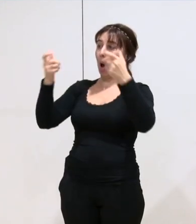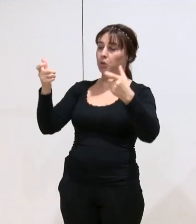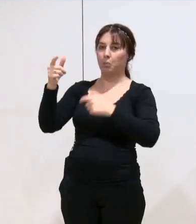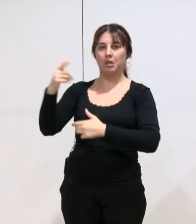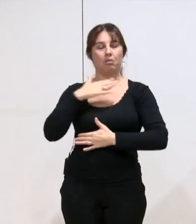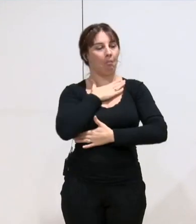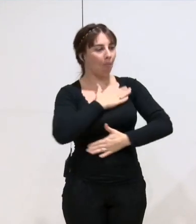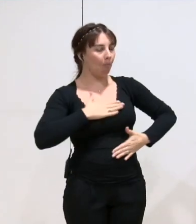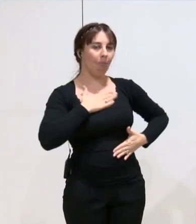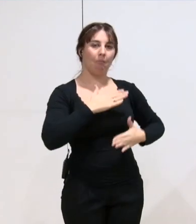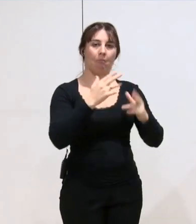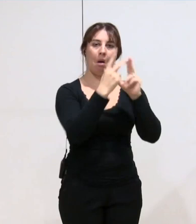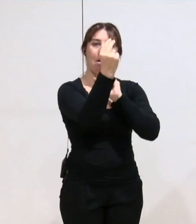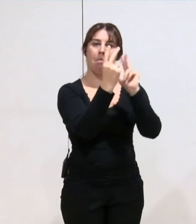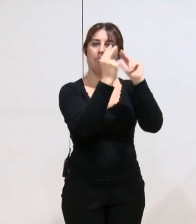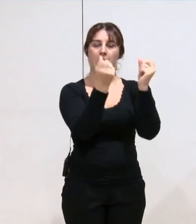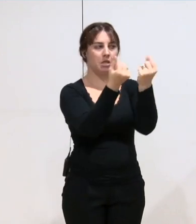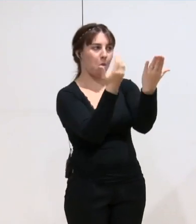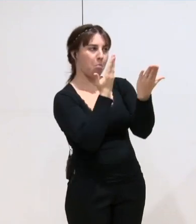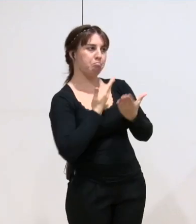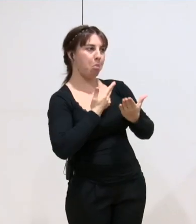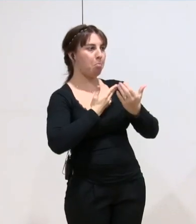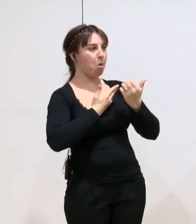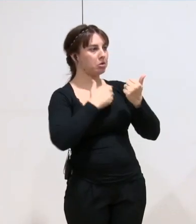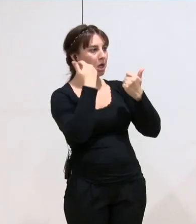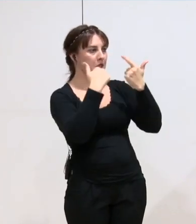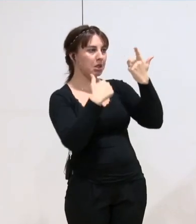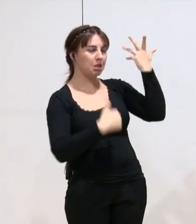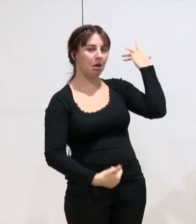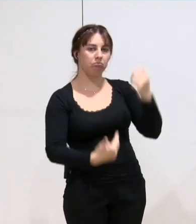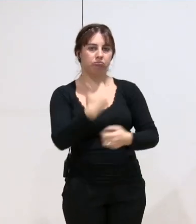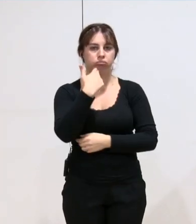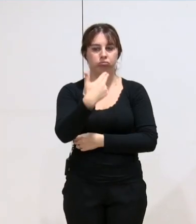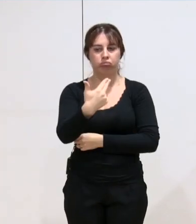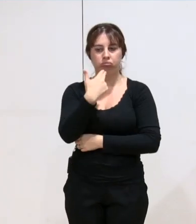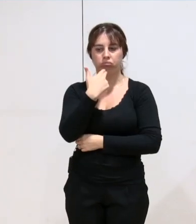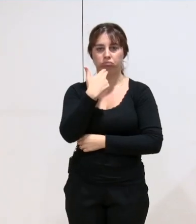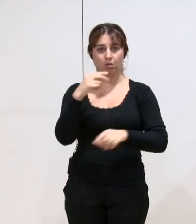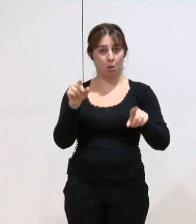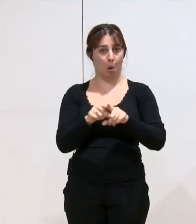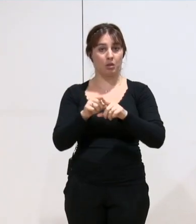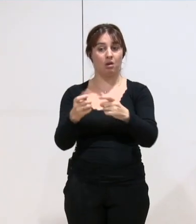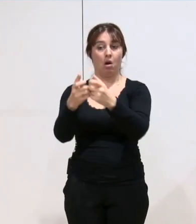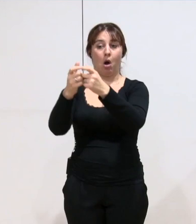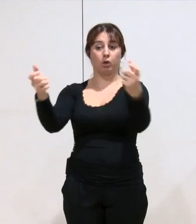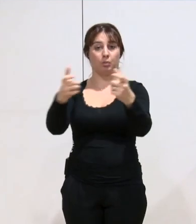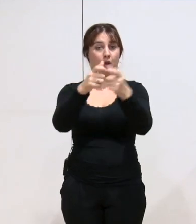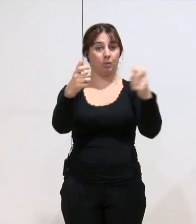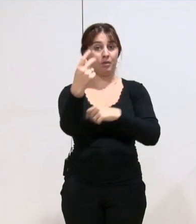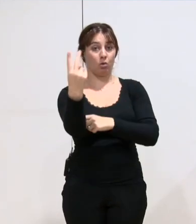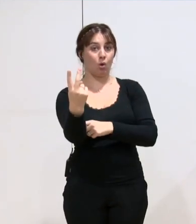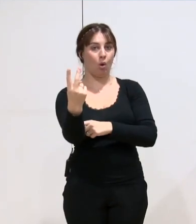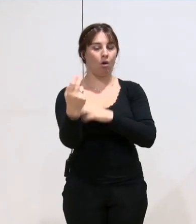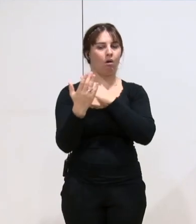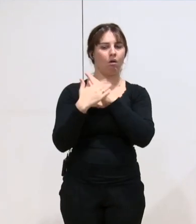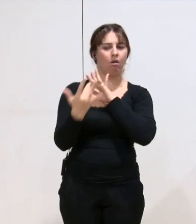des prestations offertes par le Palais des Sports. Et nous avons déjà de nouvelles entreprises qui viennent se renseigner